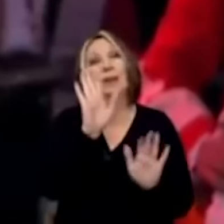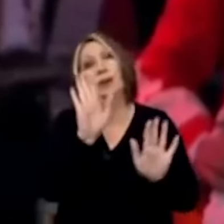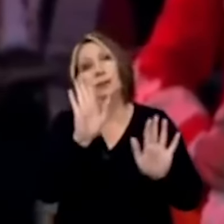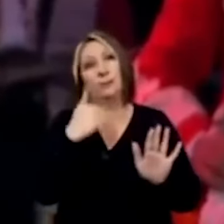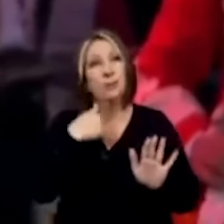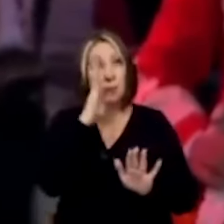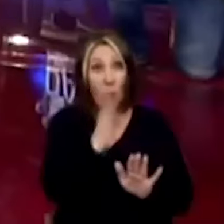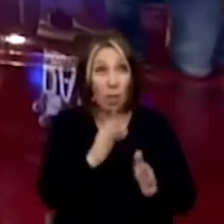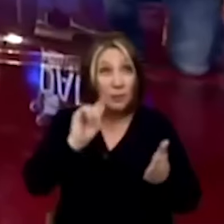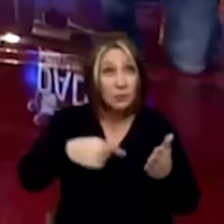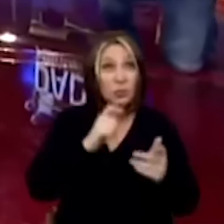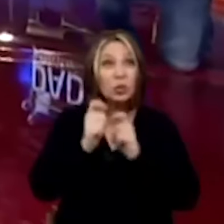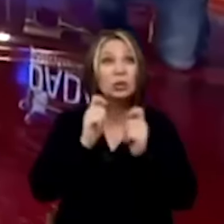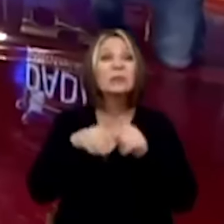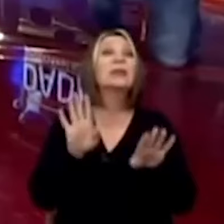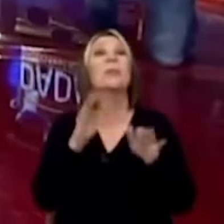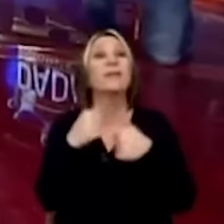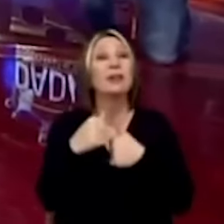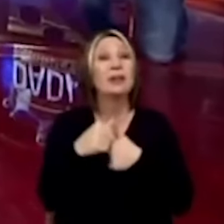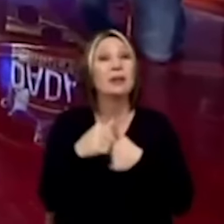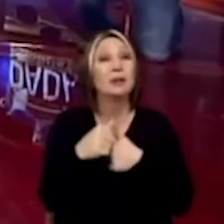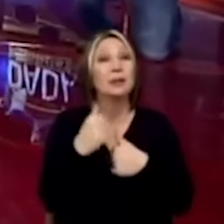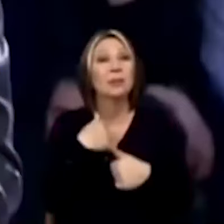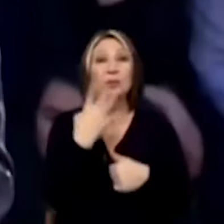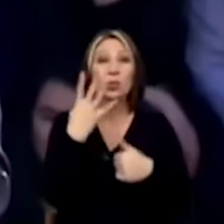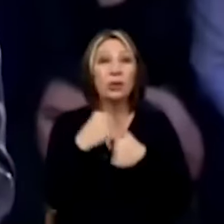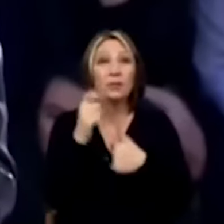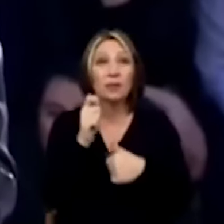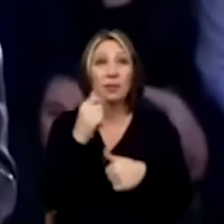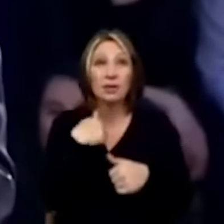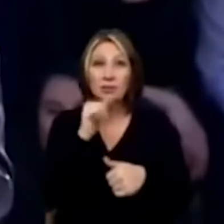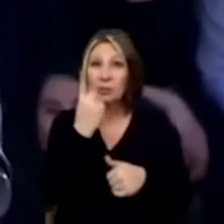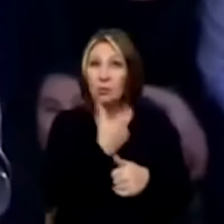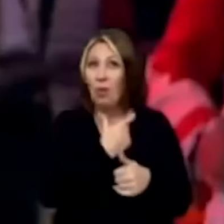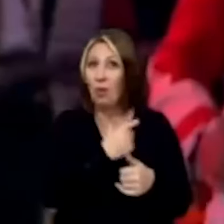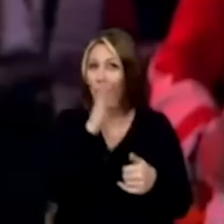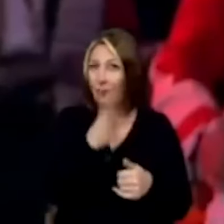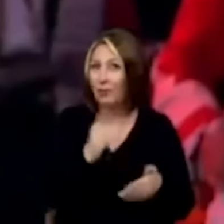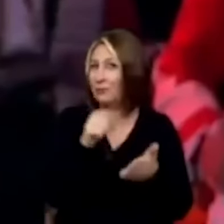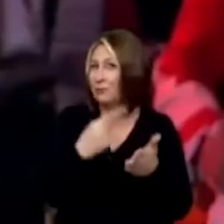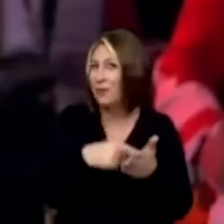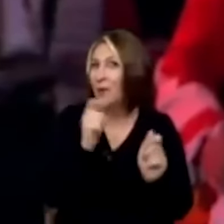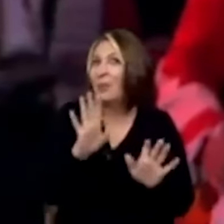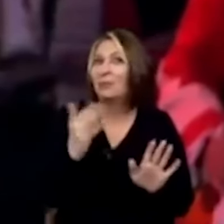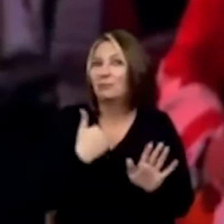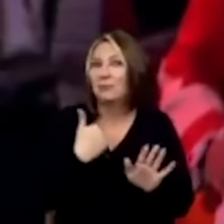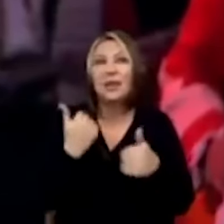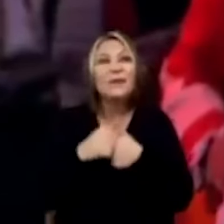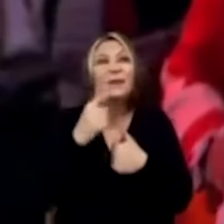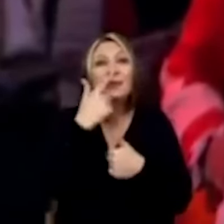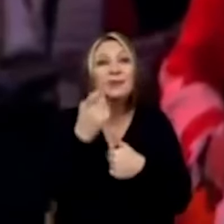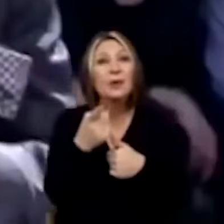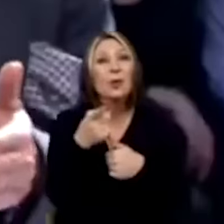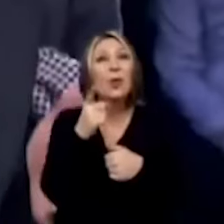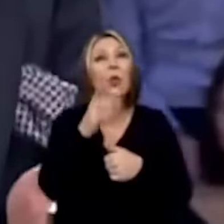takım kurallara mı imza atıyoruz? Sözleşme değil mi evlilik? Ben 4 evlilik yaptım, hiçbir kurala imza atmadım. Yanılıyor olmayasın. Niye evlilik yaptınız o